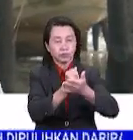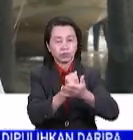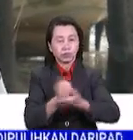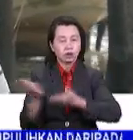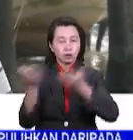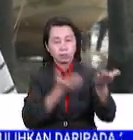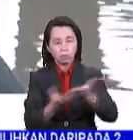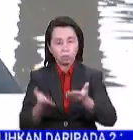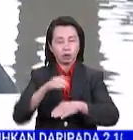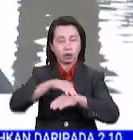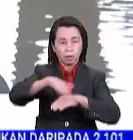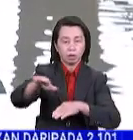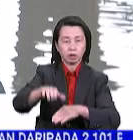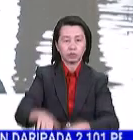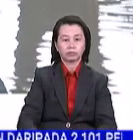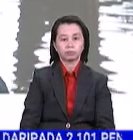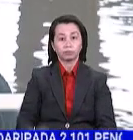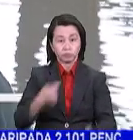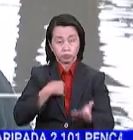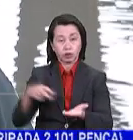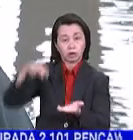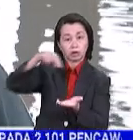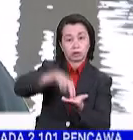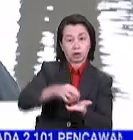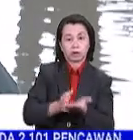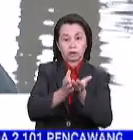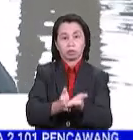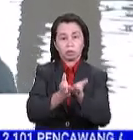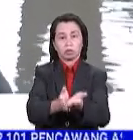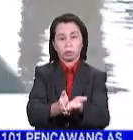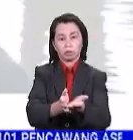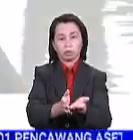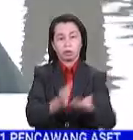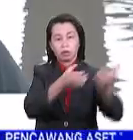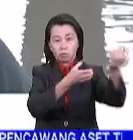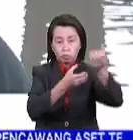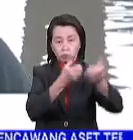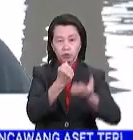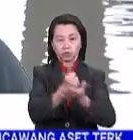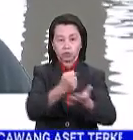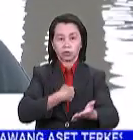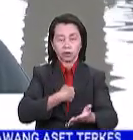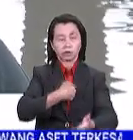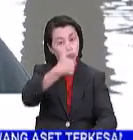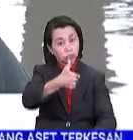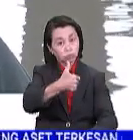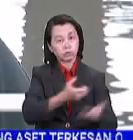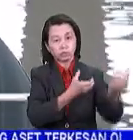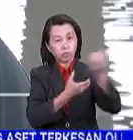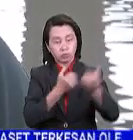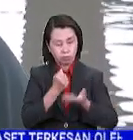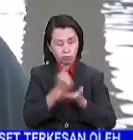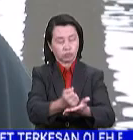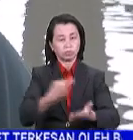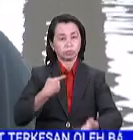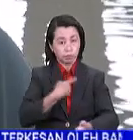semua, hantar. Saya naik atas bot bomba. Dia tolong saya. Baguslah, dia orang ada tolong